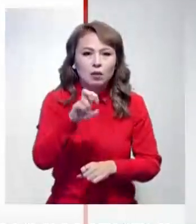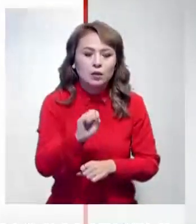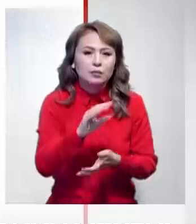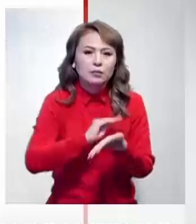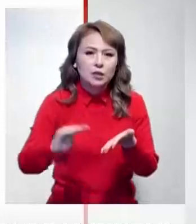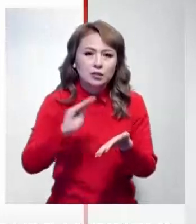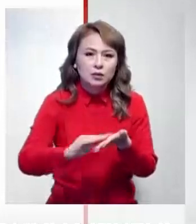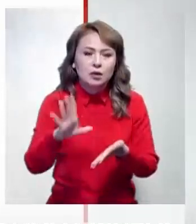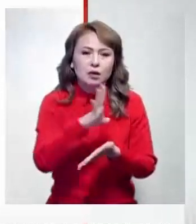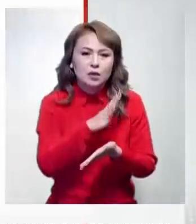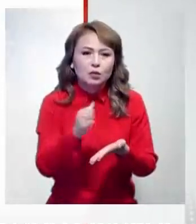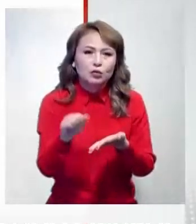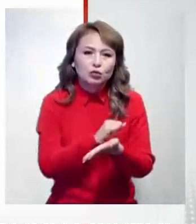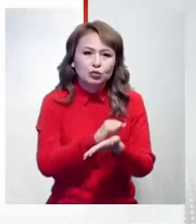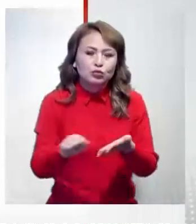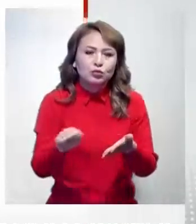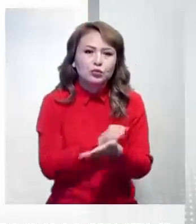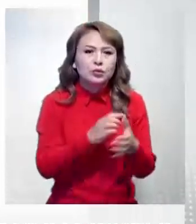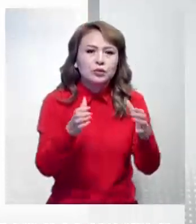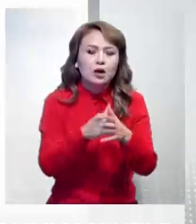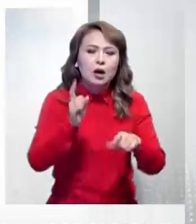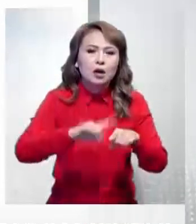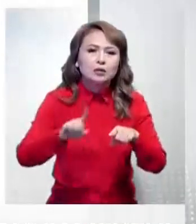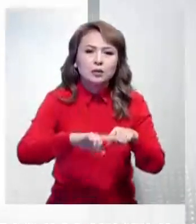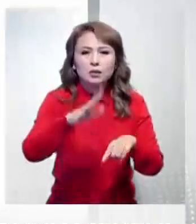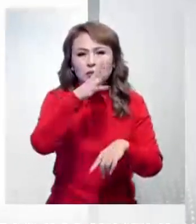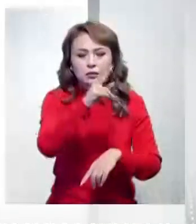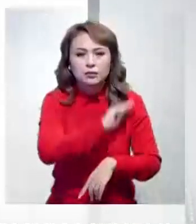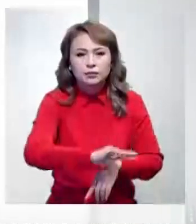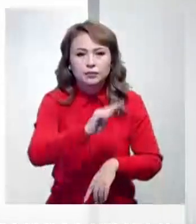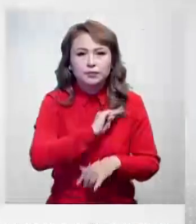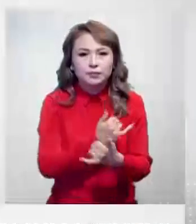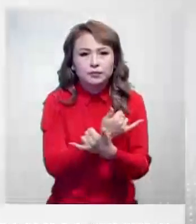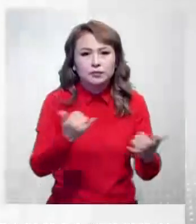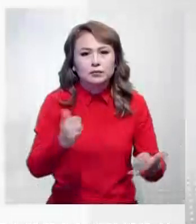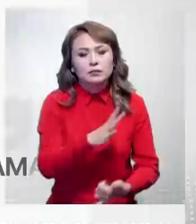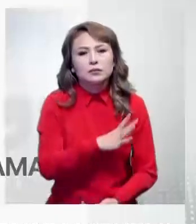берген сұхбатында бұл құжаттар ұйымның алдағы жұмысына тың серпін беретін жеткізді.